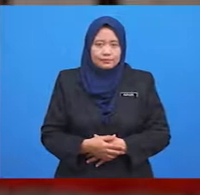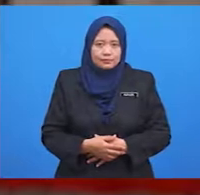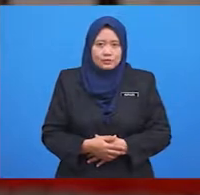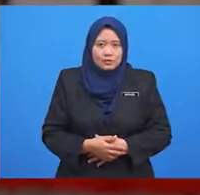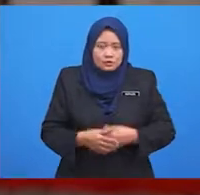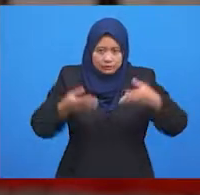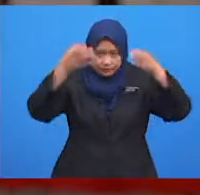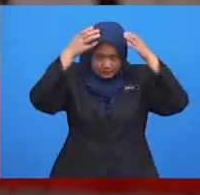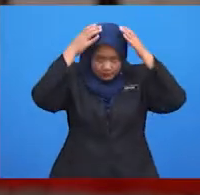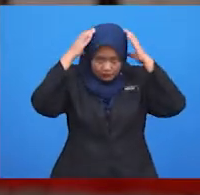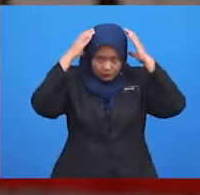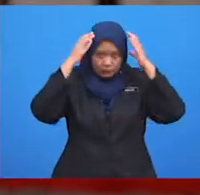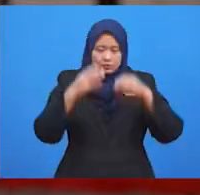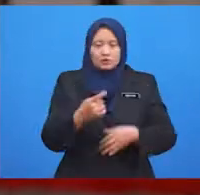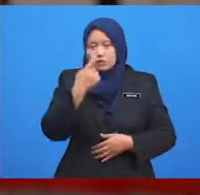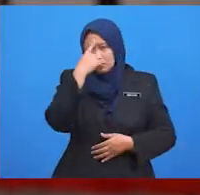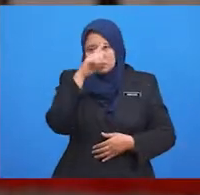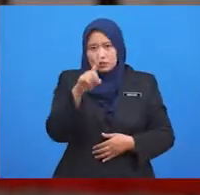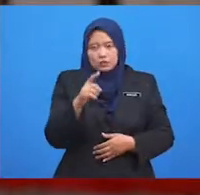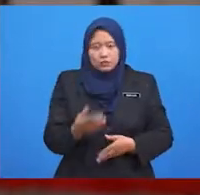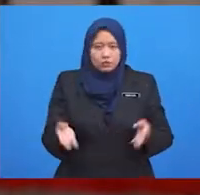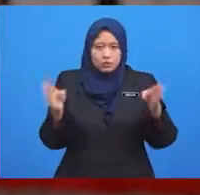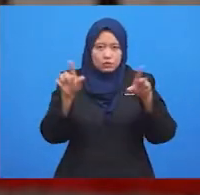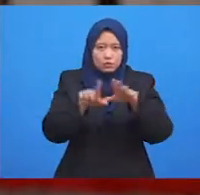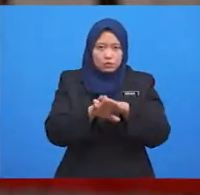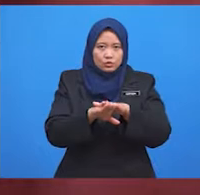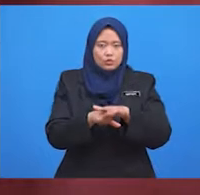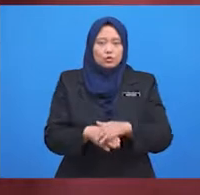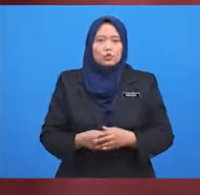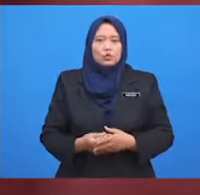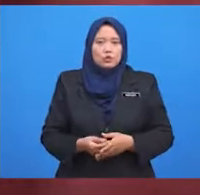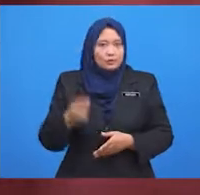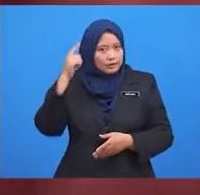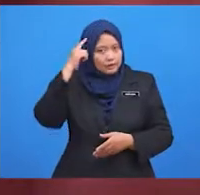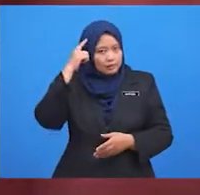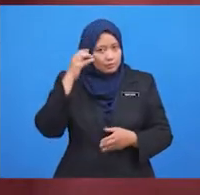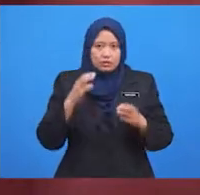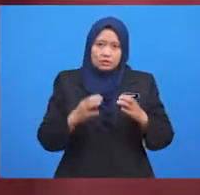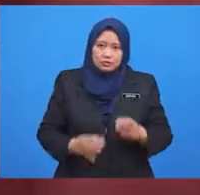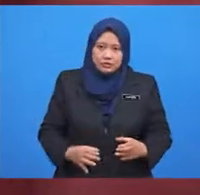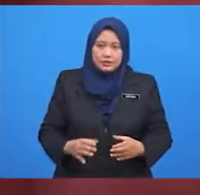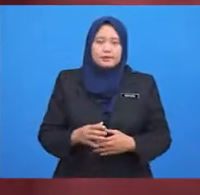Shower cap digunakan untuk menutup rambut pelanggan.